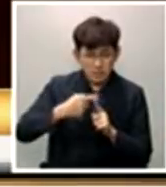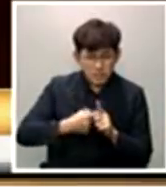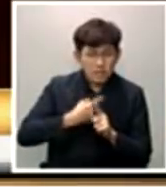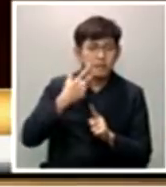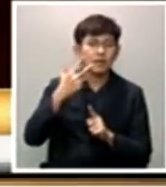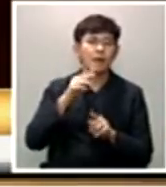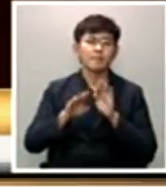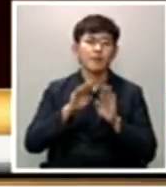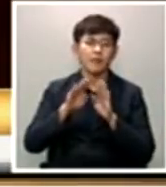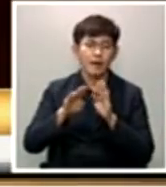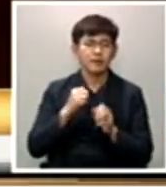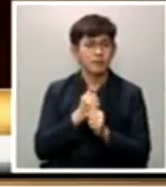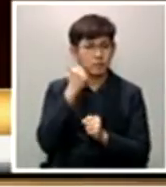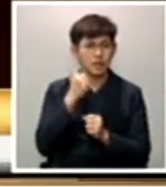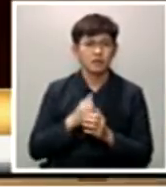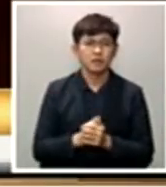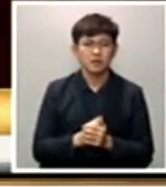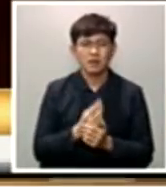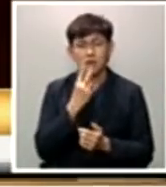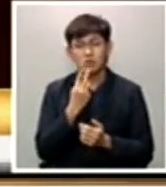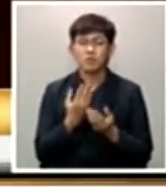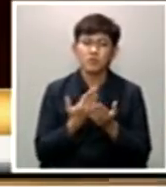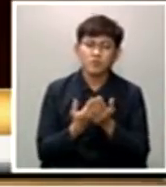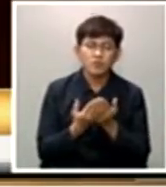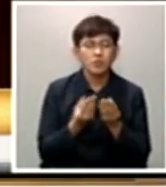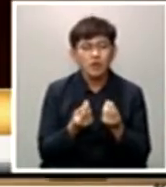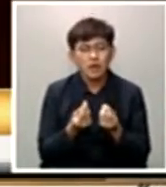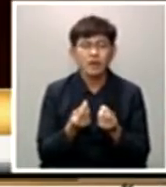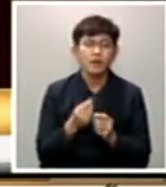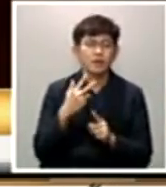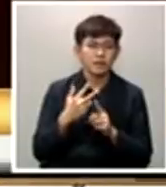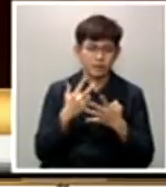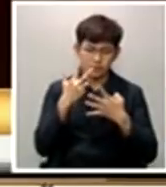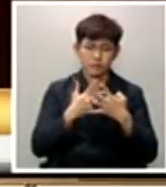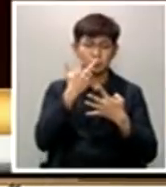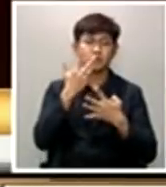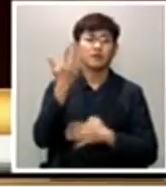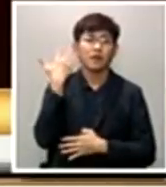หมครับฉะนั้นท่านลองดูตัวเลขเมื่อไตรมาสที่แล้วนะครับ